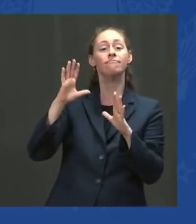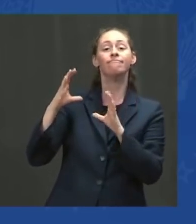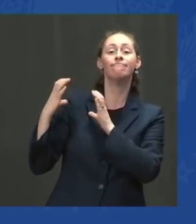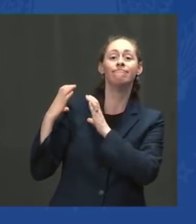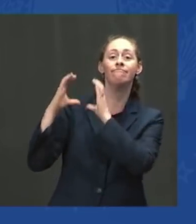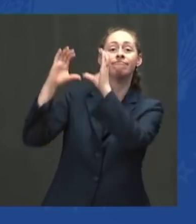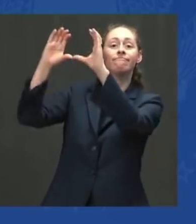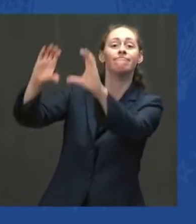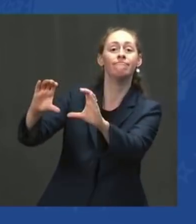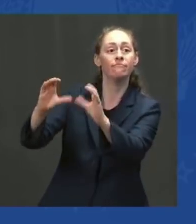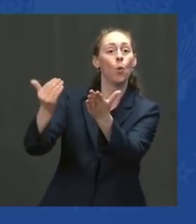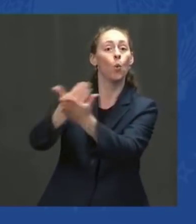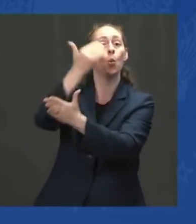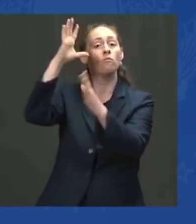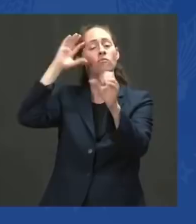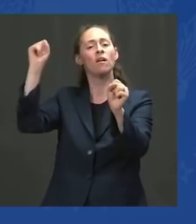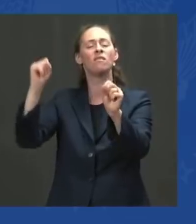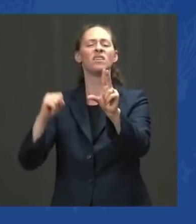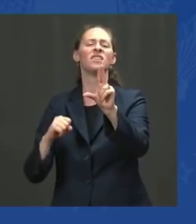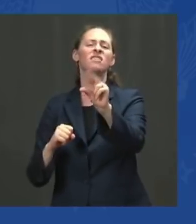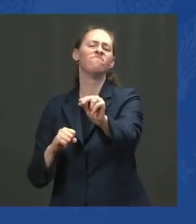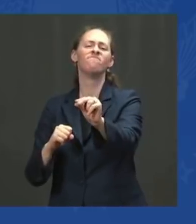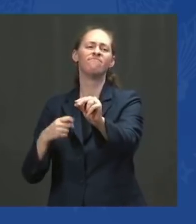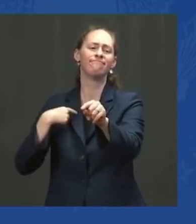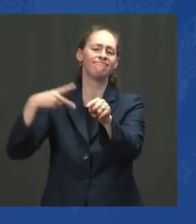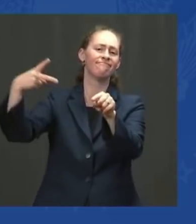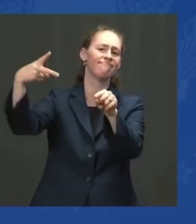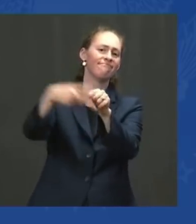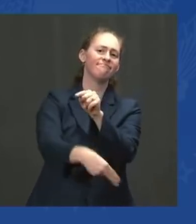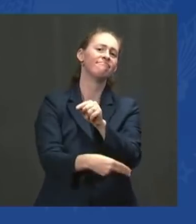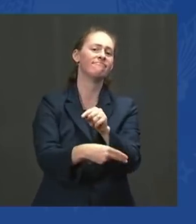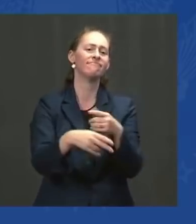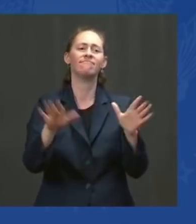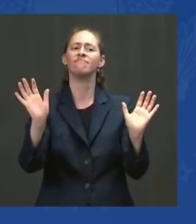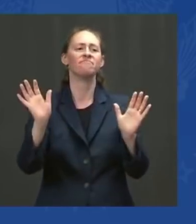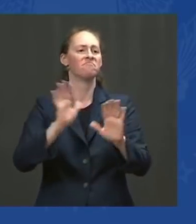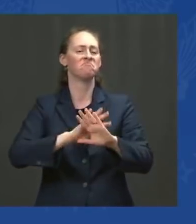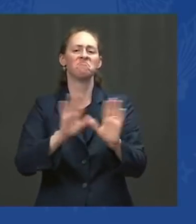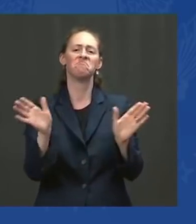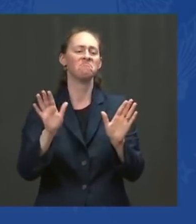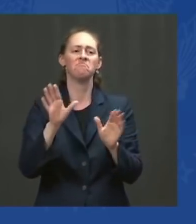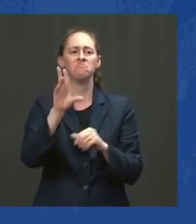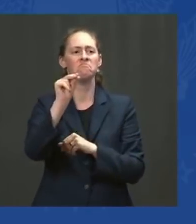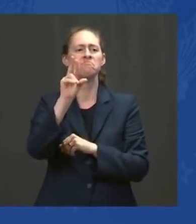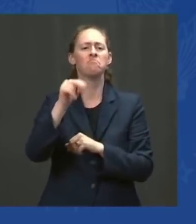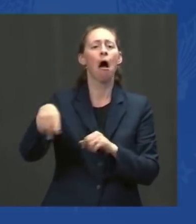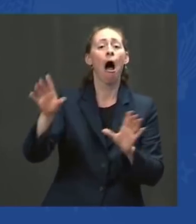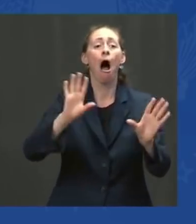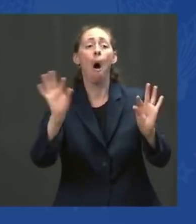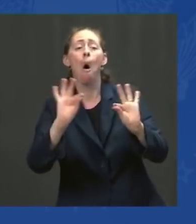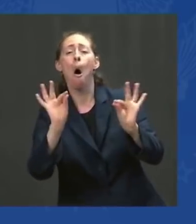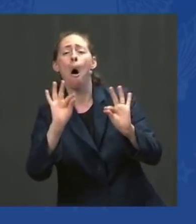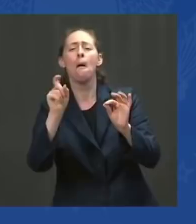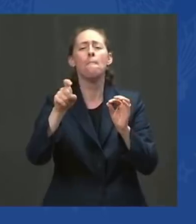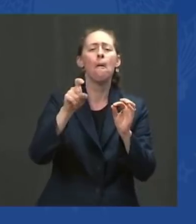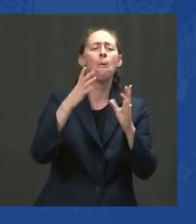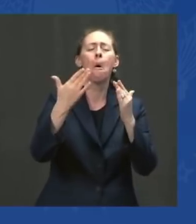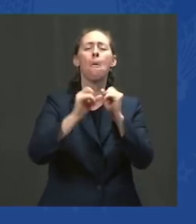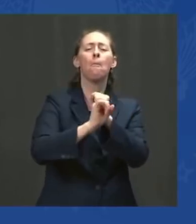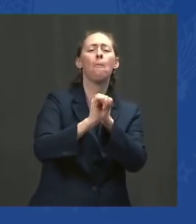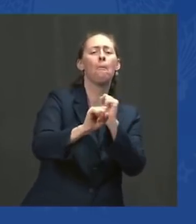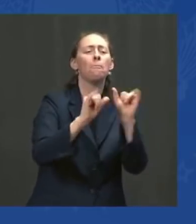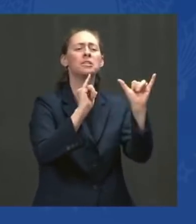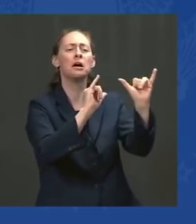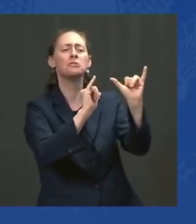姓呢？啊，另外，阿富汗有多穷？我给大家举个数字：2021年阿富汗的人均